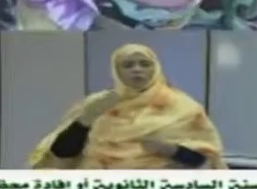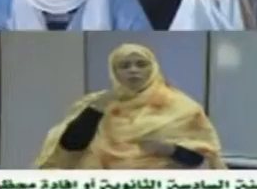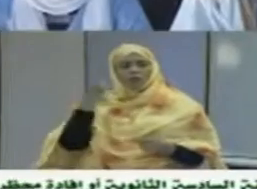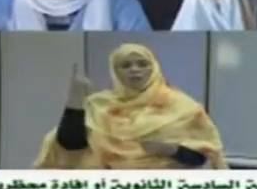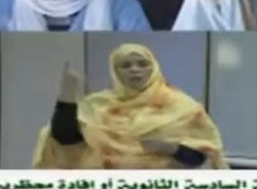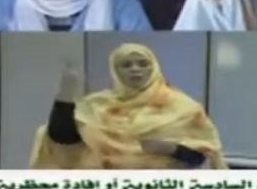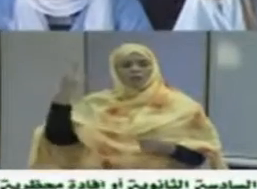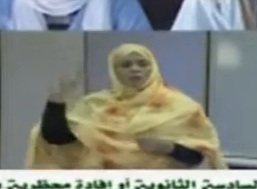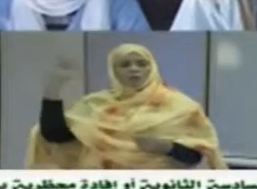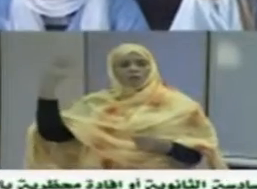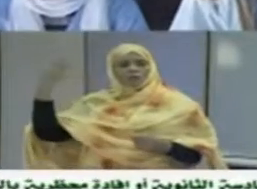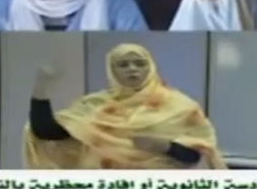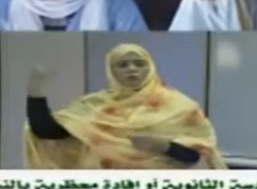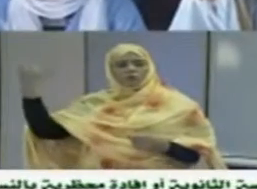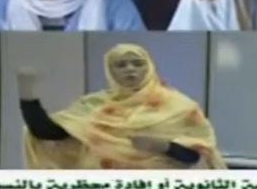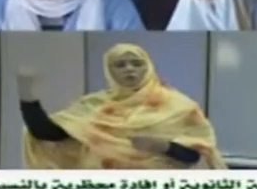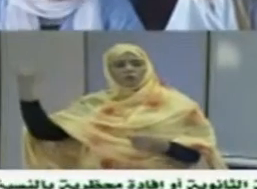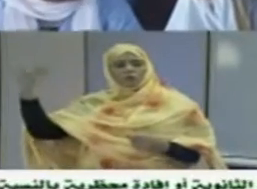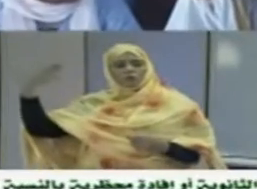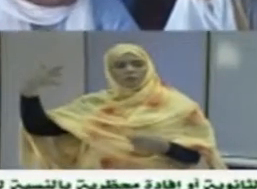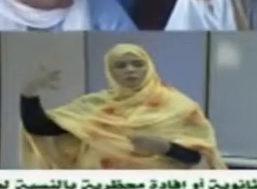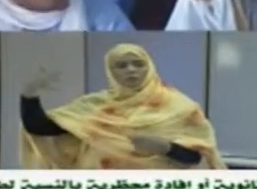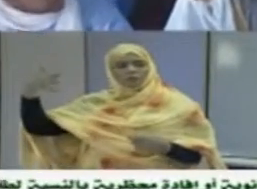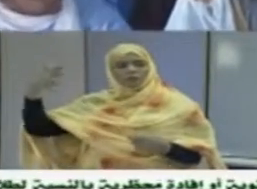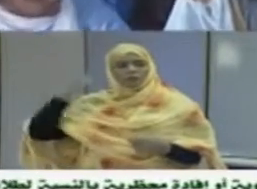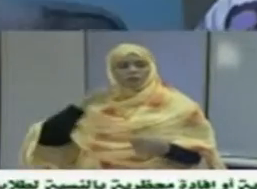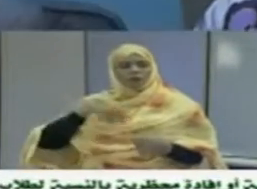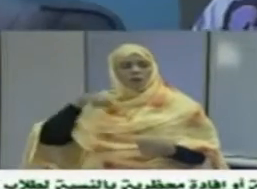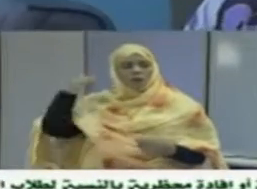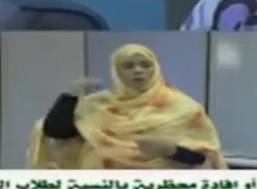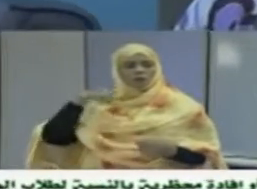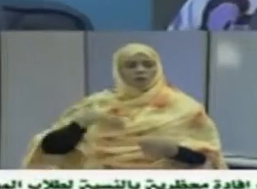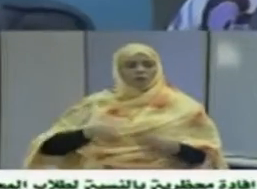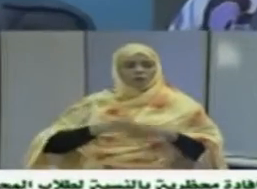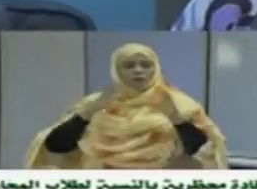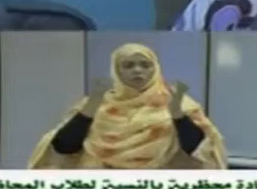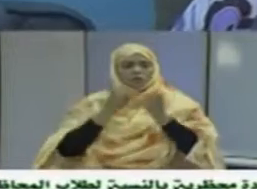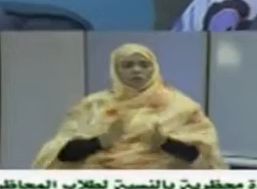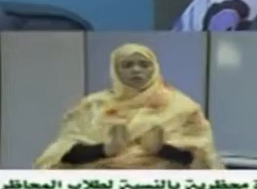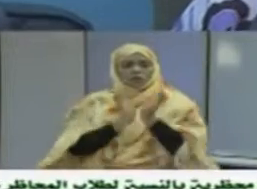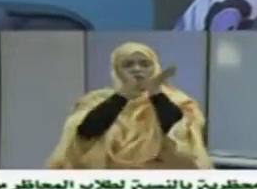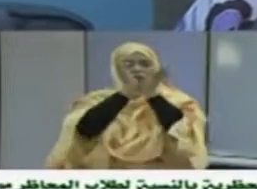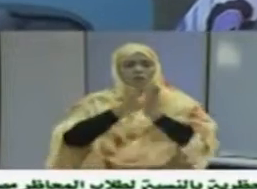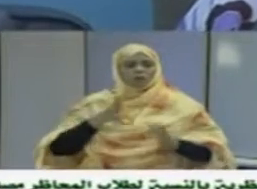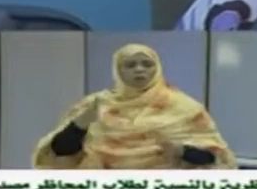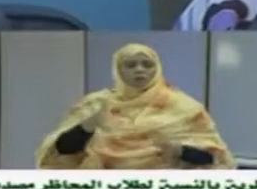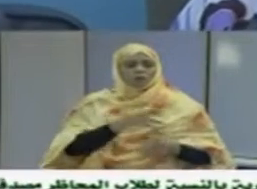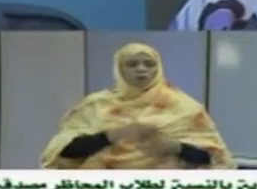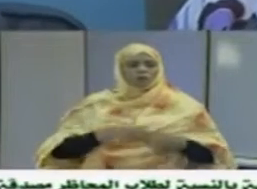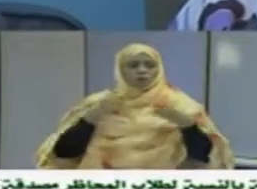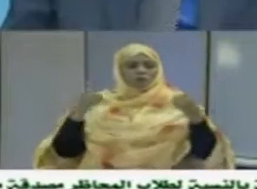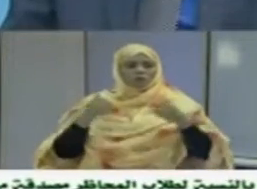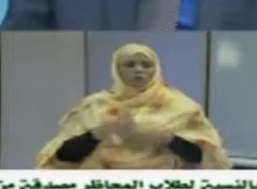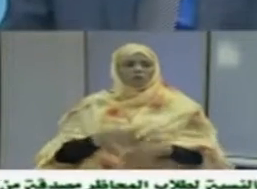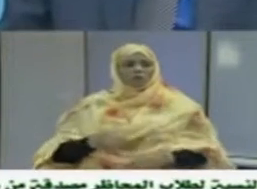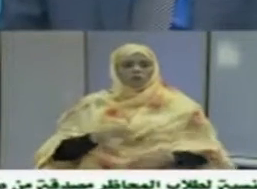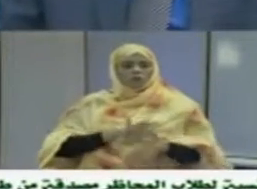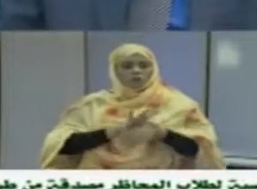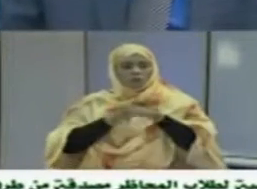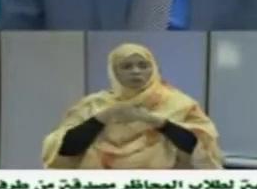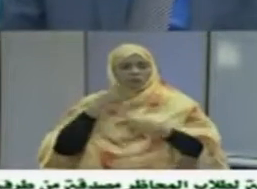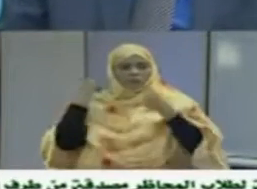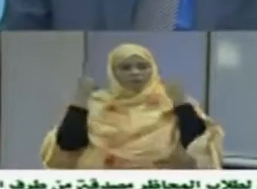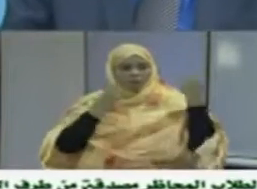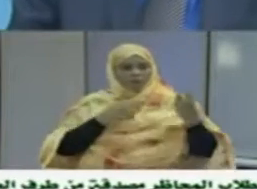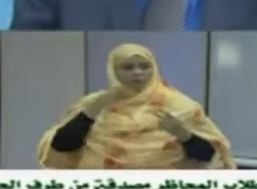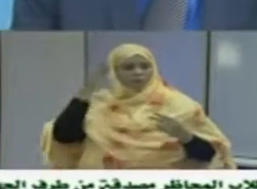1986. مناسبة شكلت فرصة لوزيرة الشؤون الاجتماعية والطفولة والأسرة الدكتورة فاطمة حبيب لاستعراض